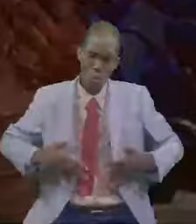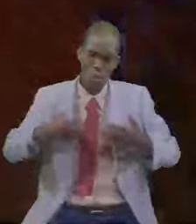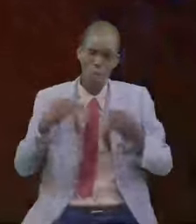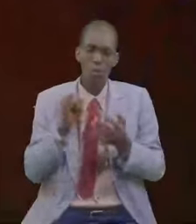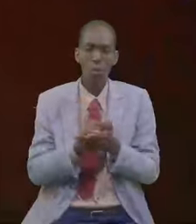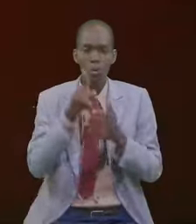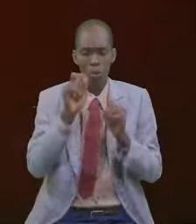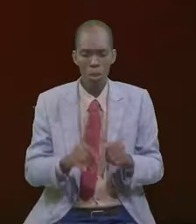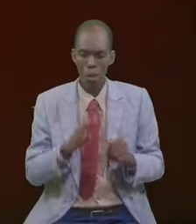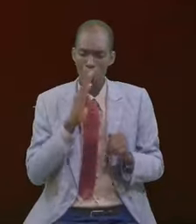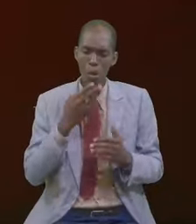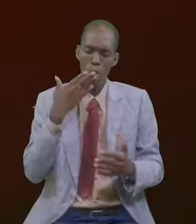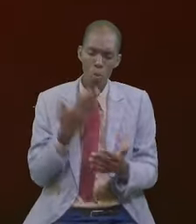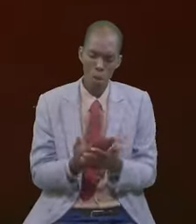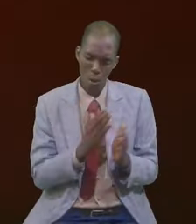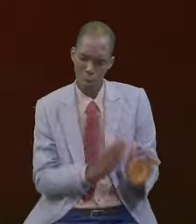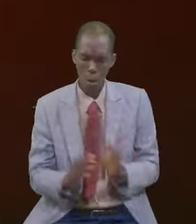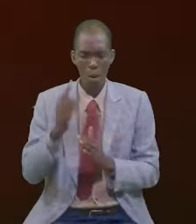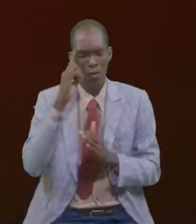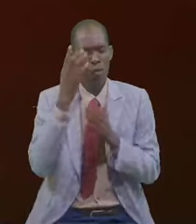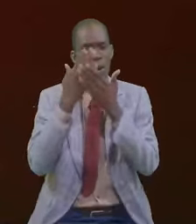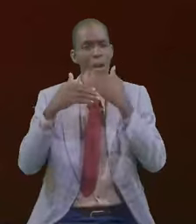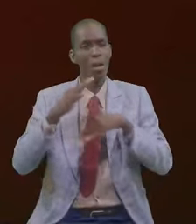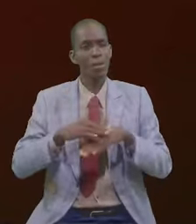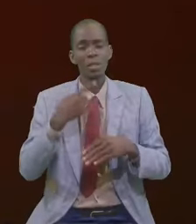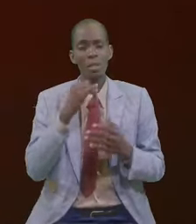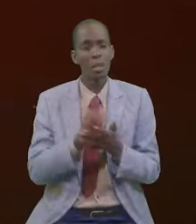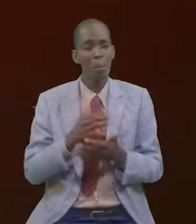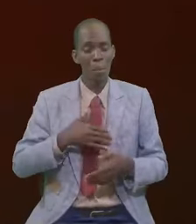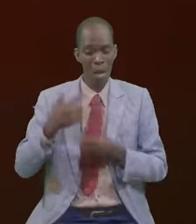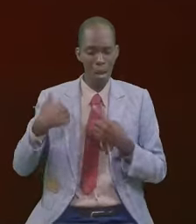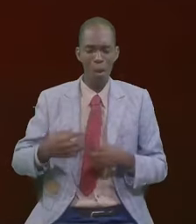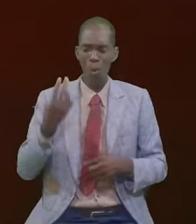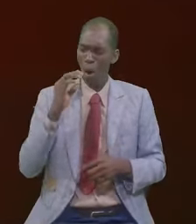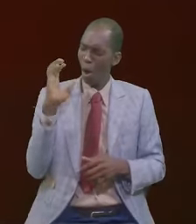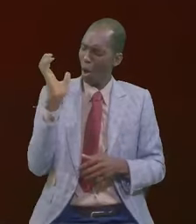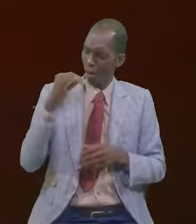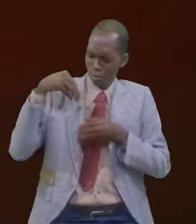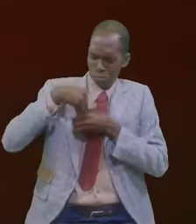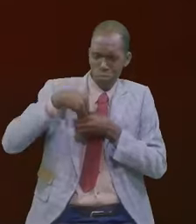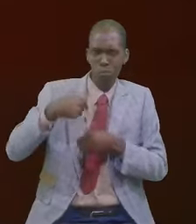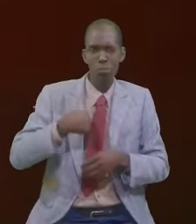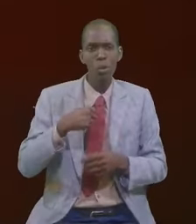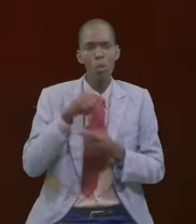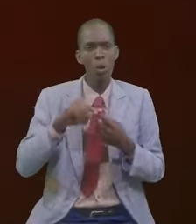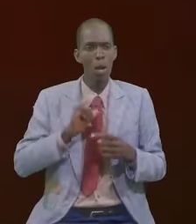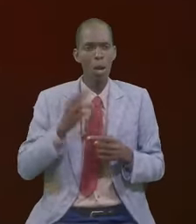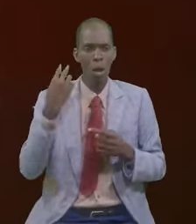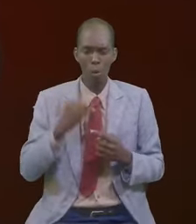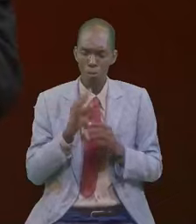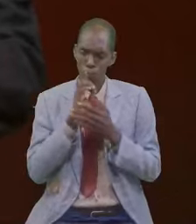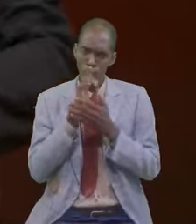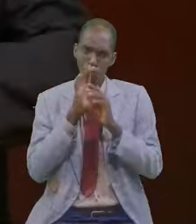afin que tu sois prêt pour le ciel. Que mon cœur brûlait au-dedans de moi. Un feu intérieur